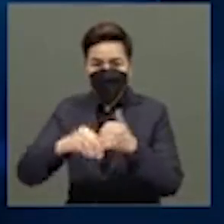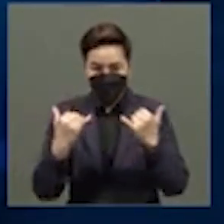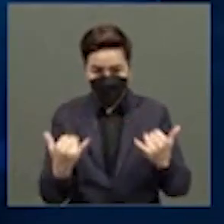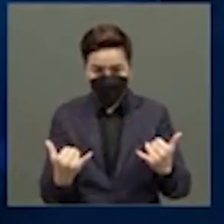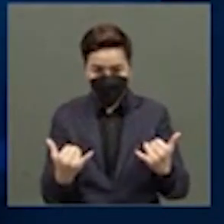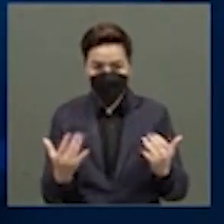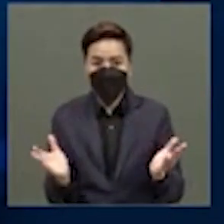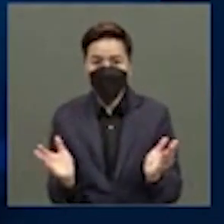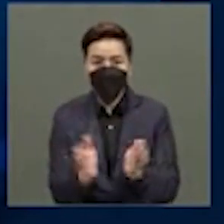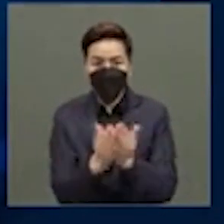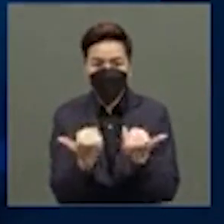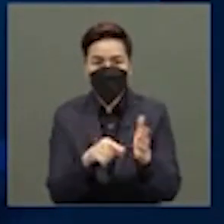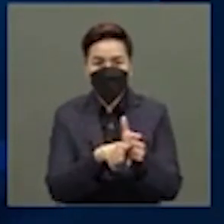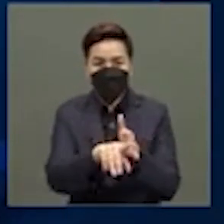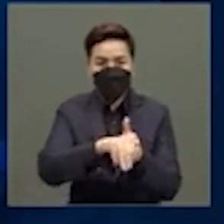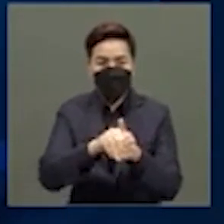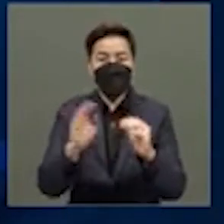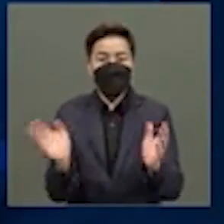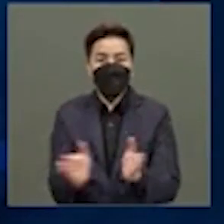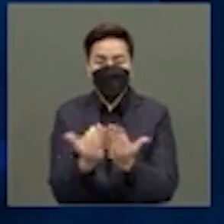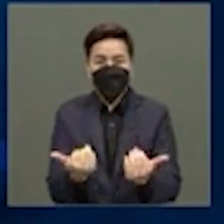วันนี้เนี่ยมีผู้ติดเชื้อทั้งสิ้น